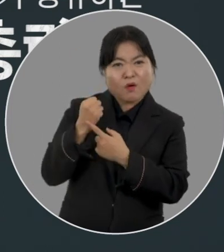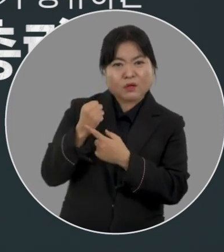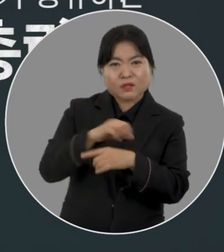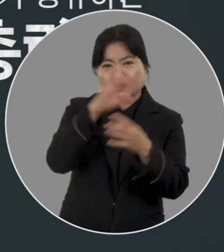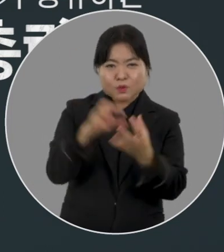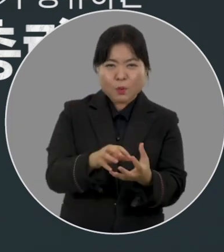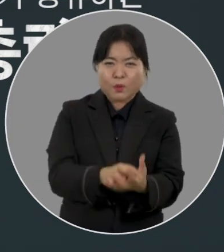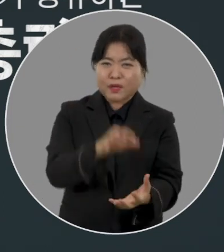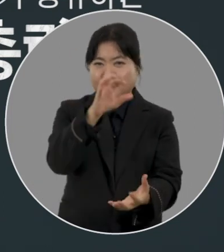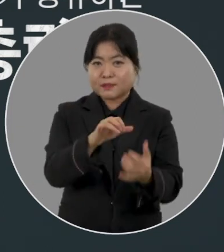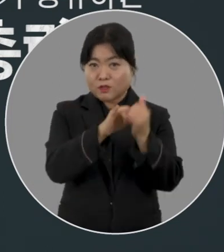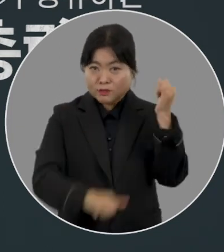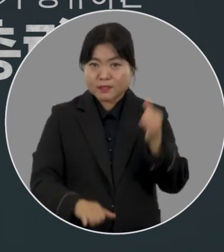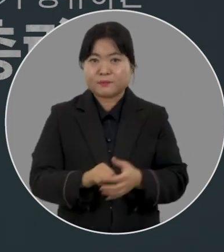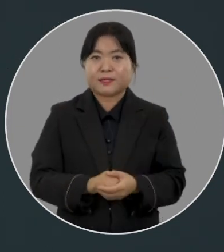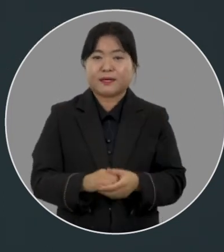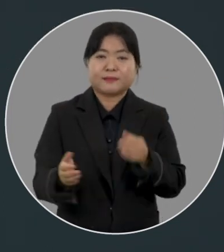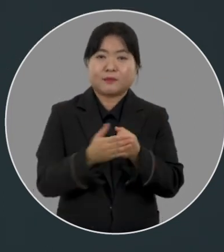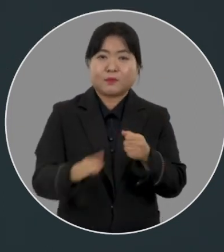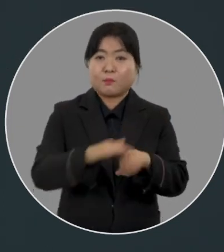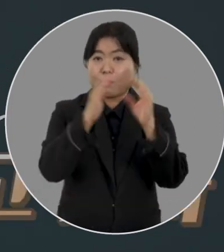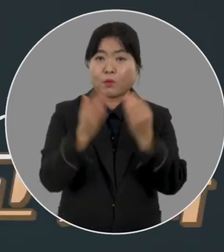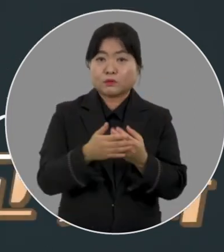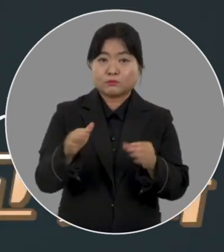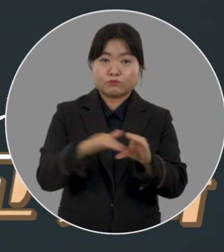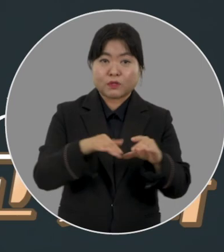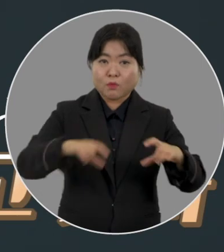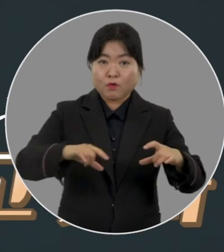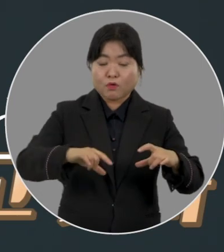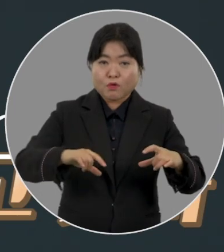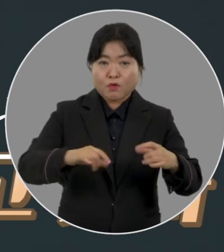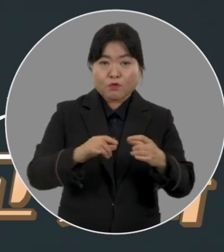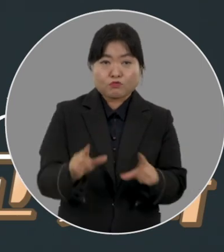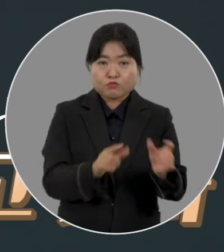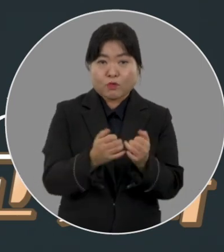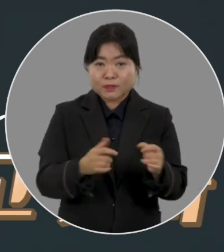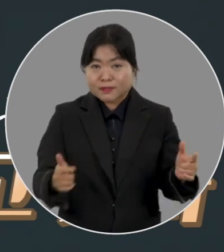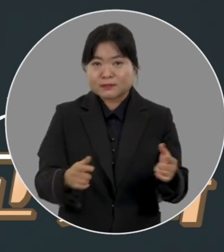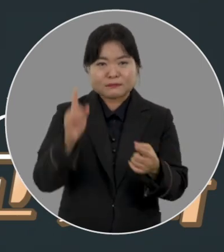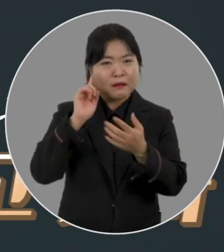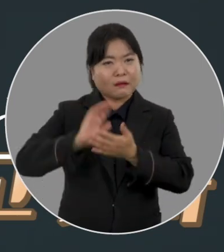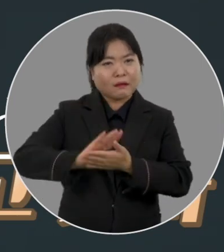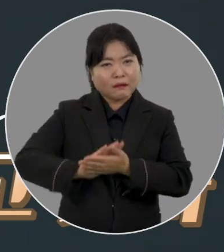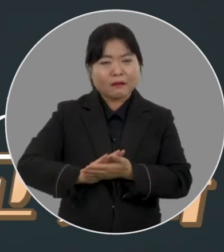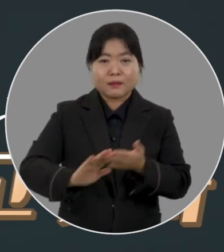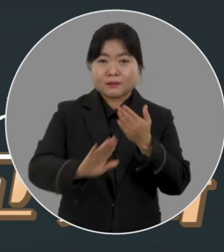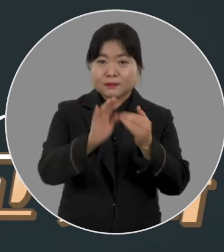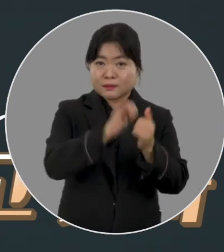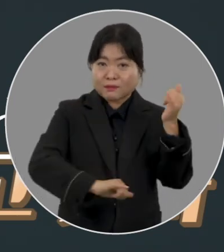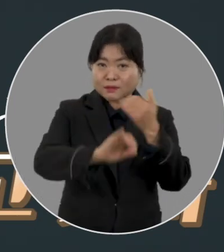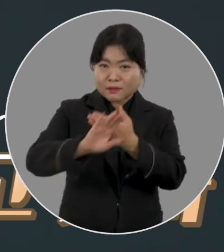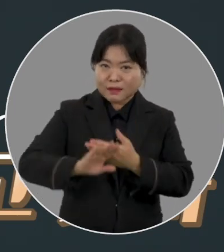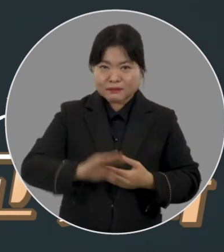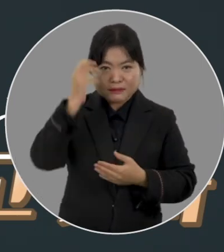기억의 총량이 역사입니다. 따라서 모든 문화권 구성원들은 나름대로 다른 역사적